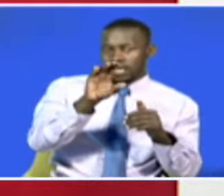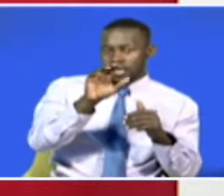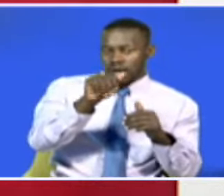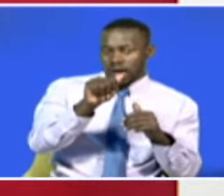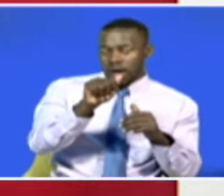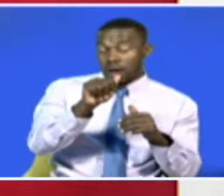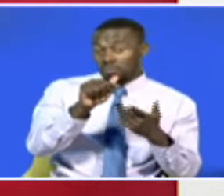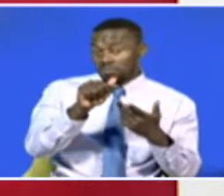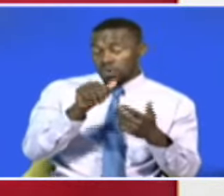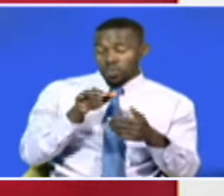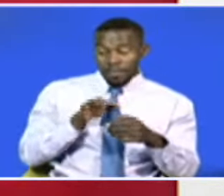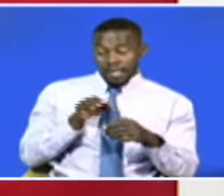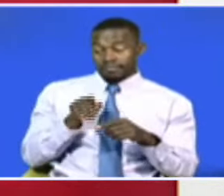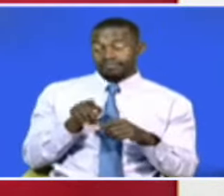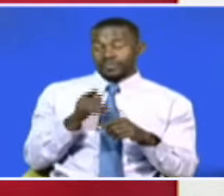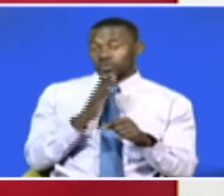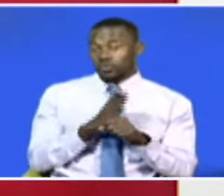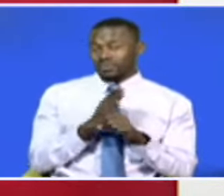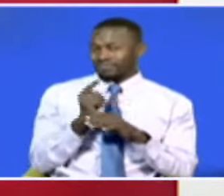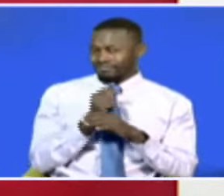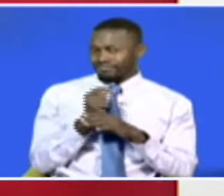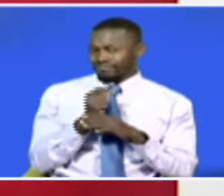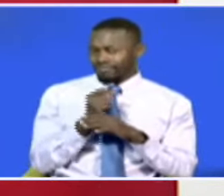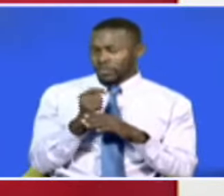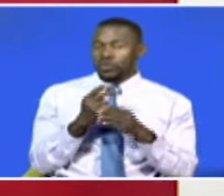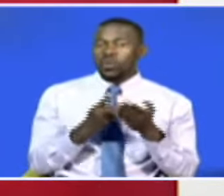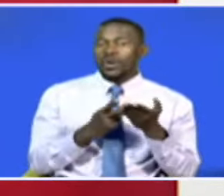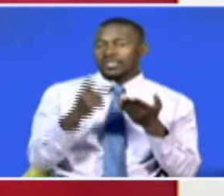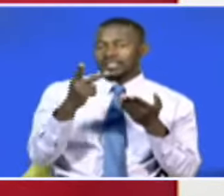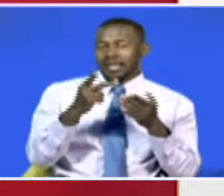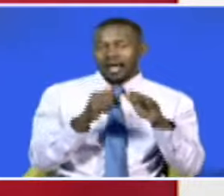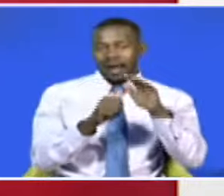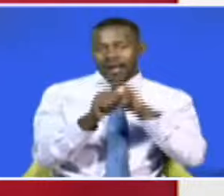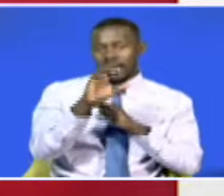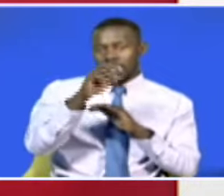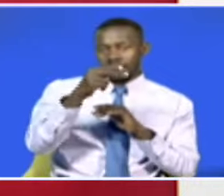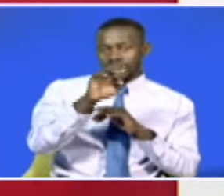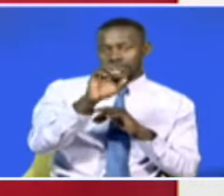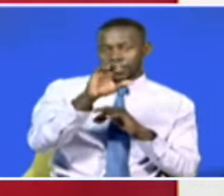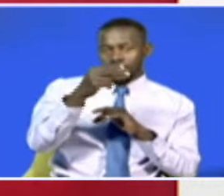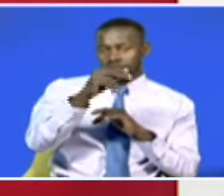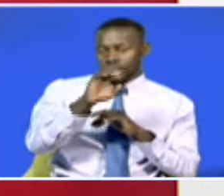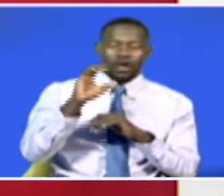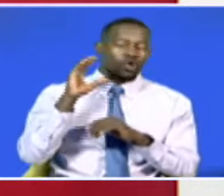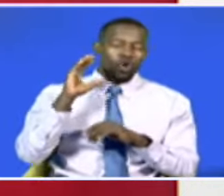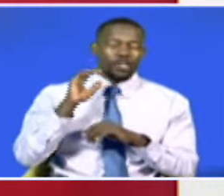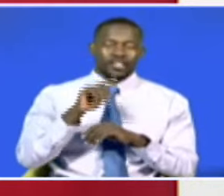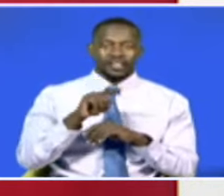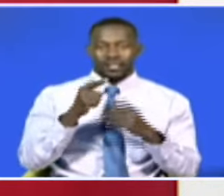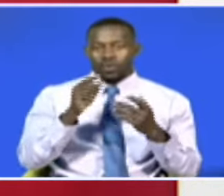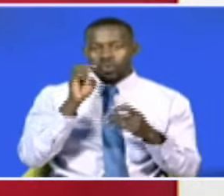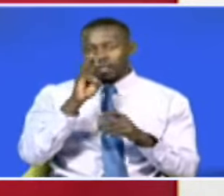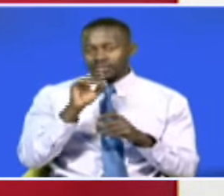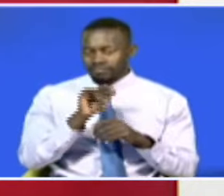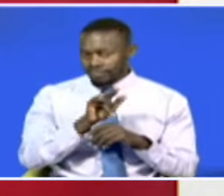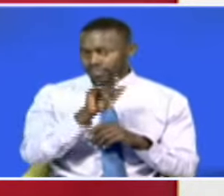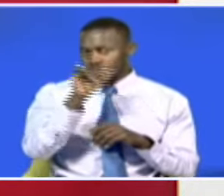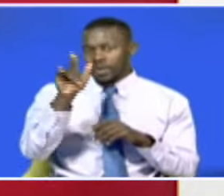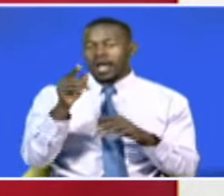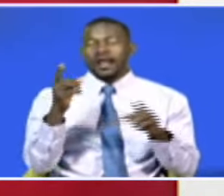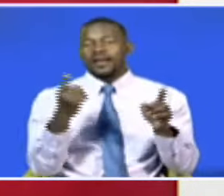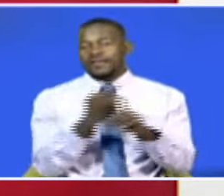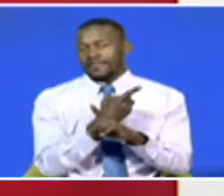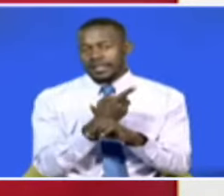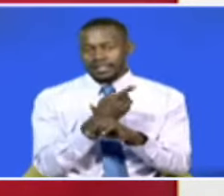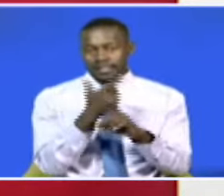wamekuwa kambini kwa muda wa wiki mbili chini ya mkufunzi Mildred Cheche wataelekea Uhispania Novemba 19 kwa kambi nyingine